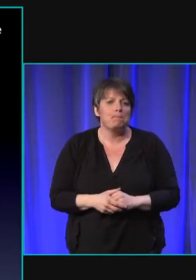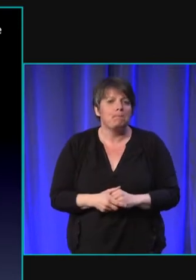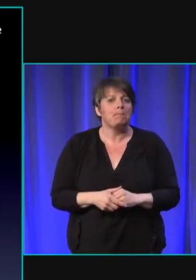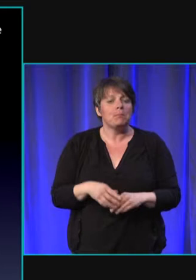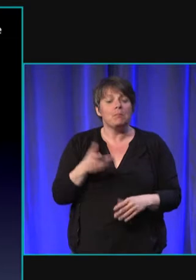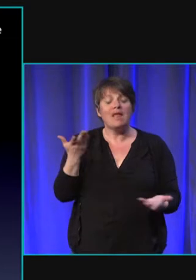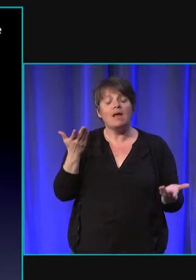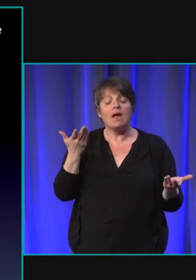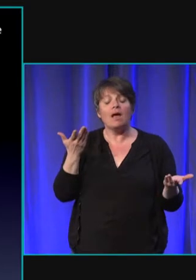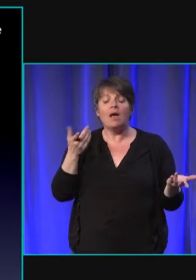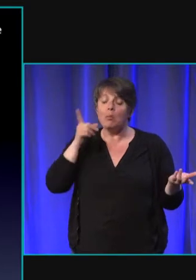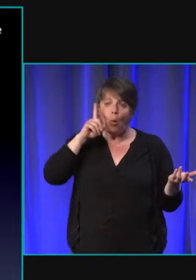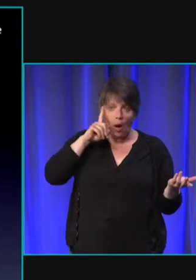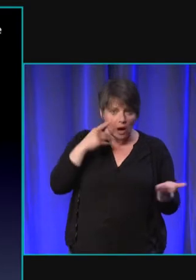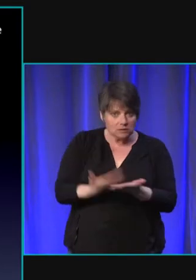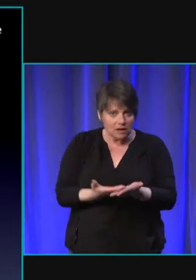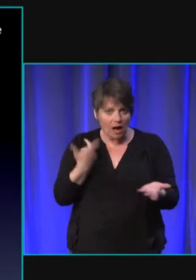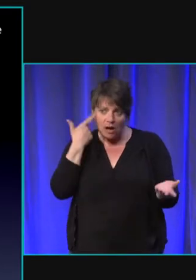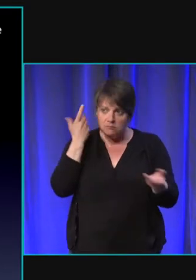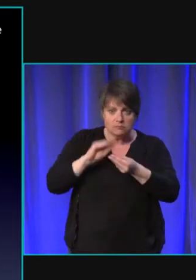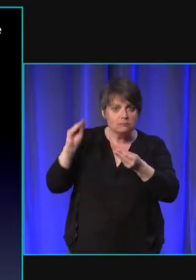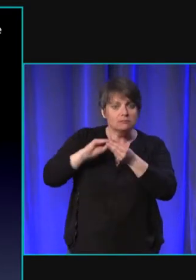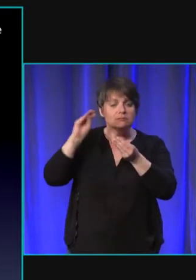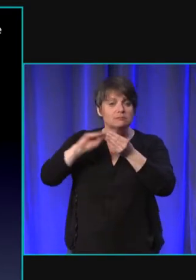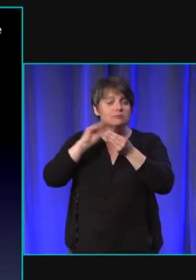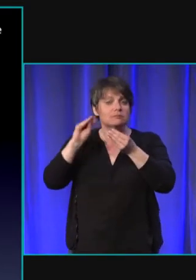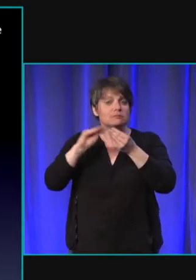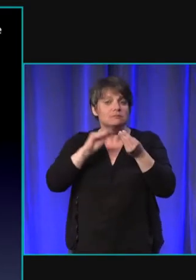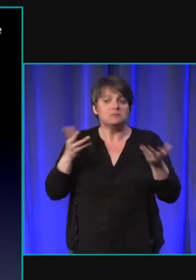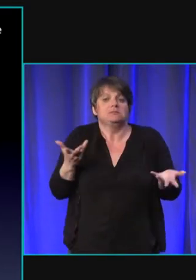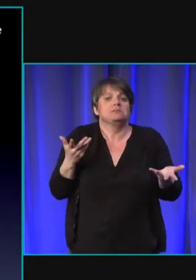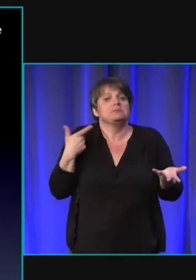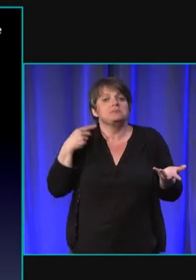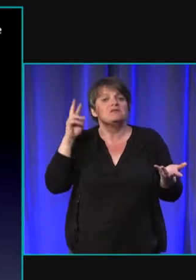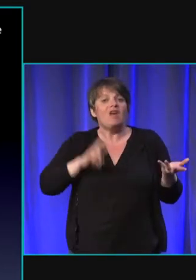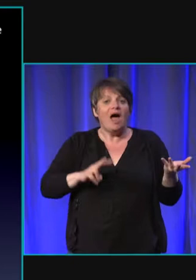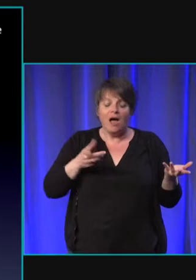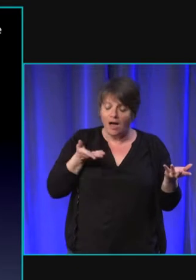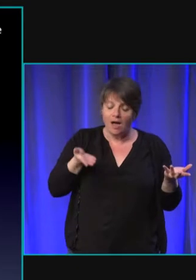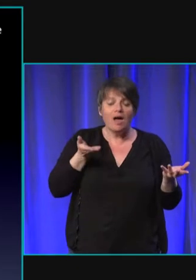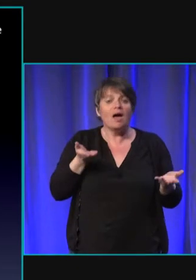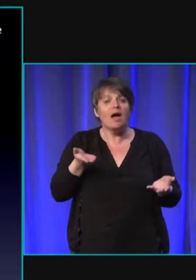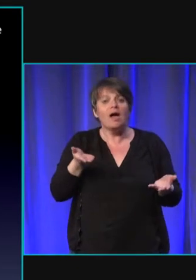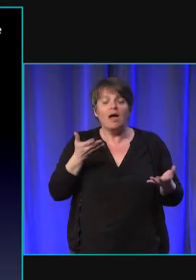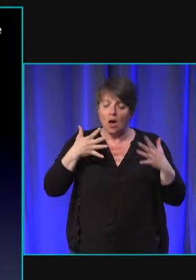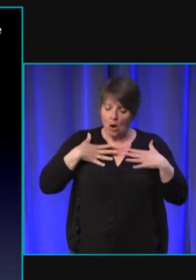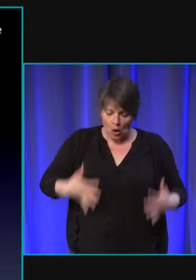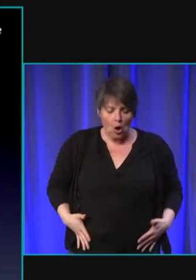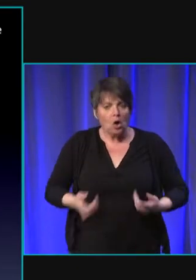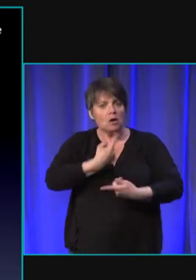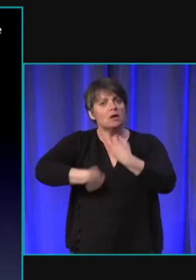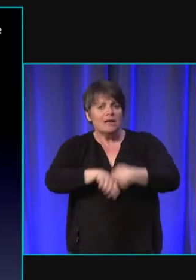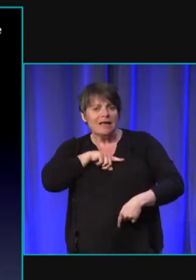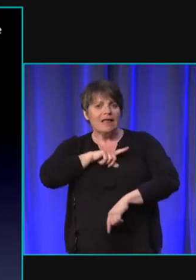Alors pourquoi c'est ainsi? Alors on s'est posé la question, on a étudié en fait l'activité des différents métabolismes